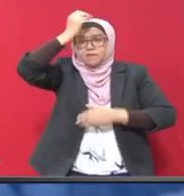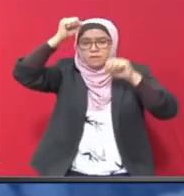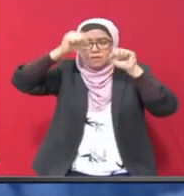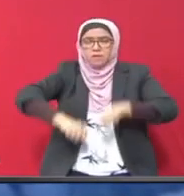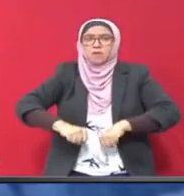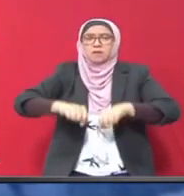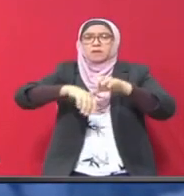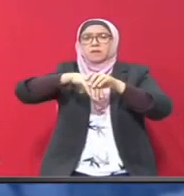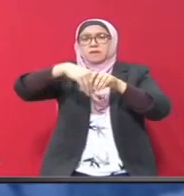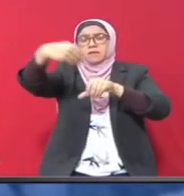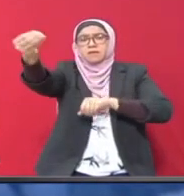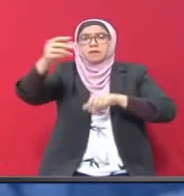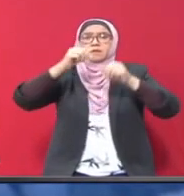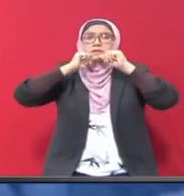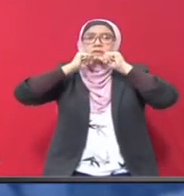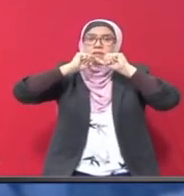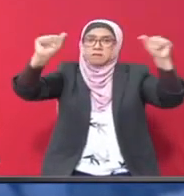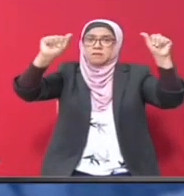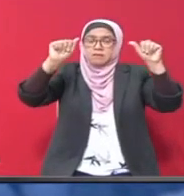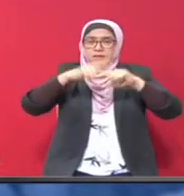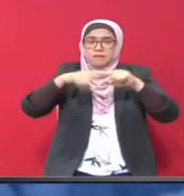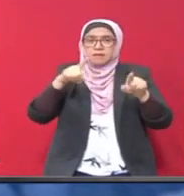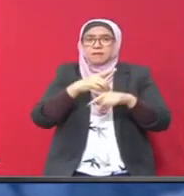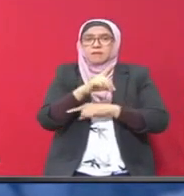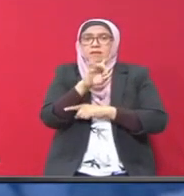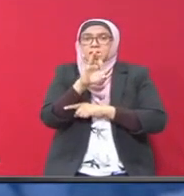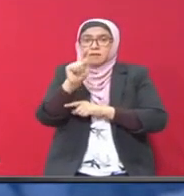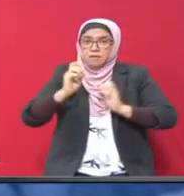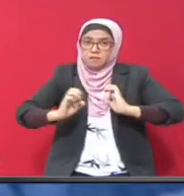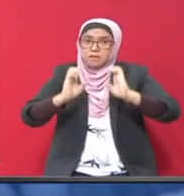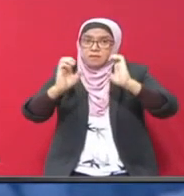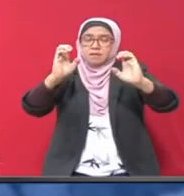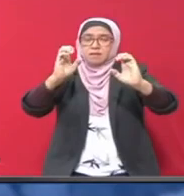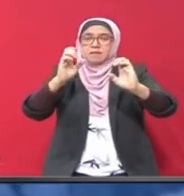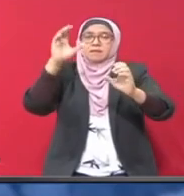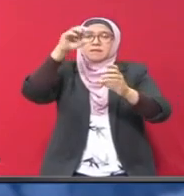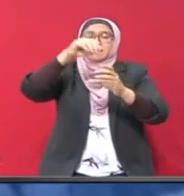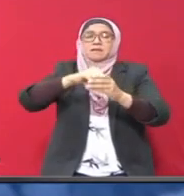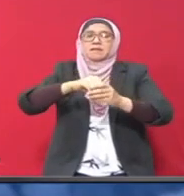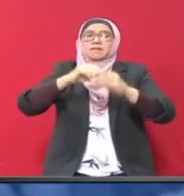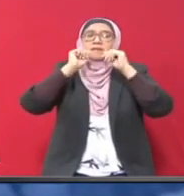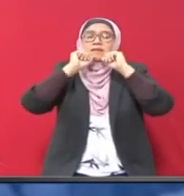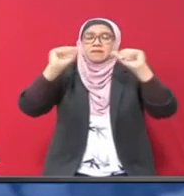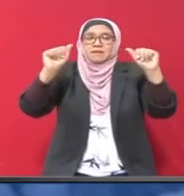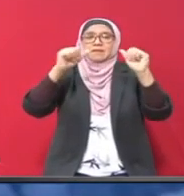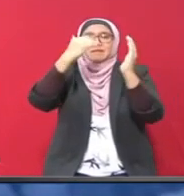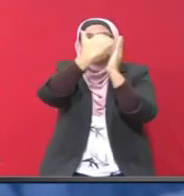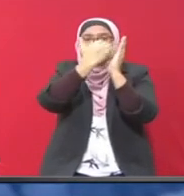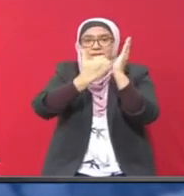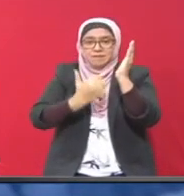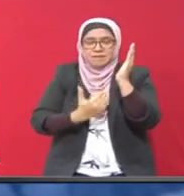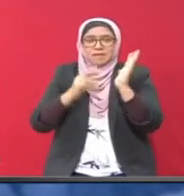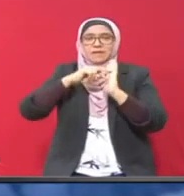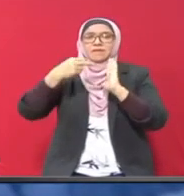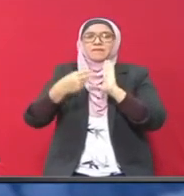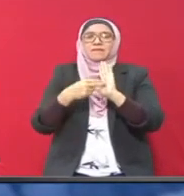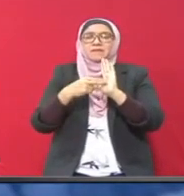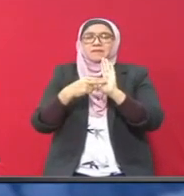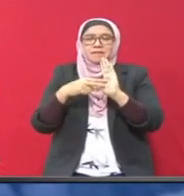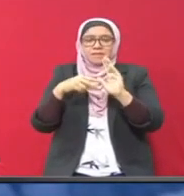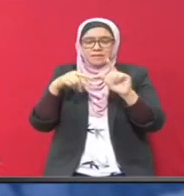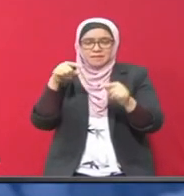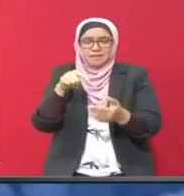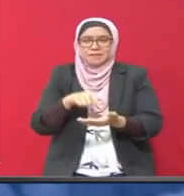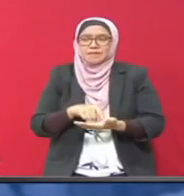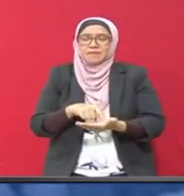mengeluarkan suatu proklamasi darurat dengan membuat didalamnya satu persyaratan yang bermaksud sedemikian Tuhan ada betul